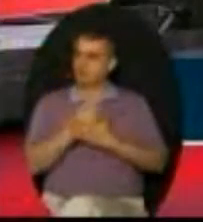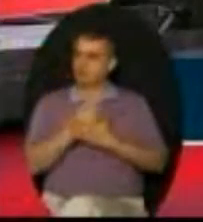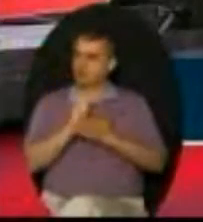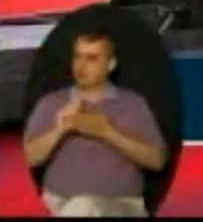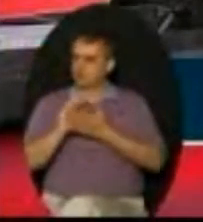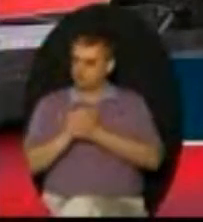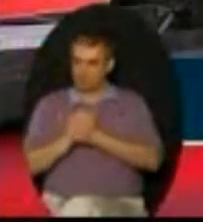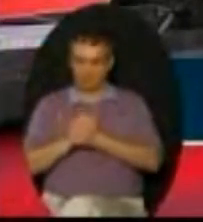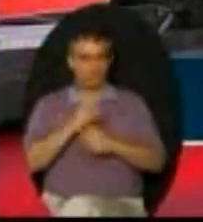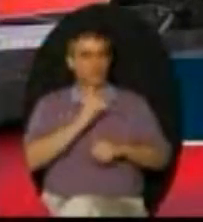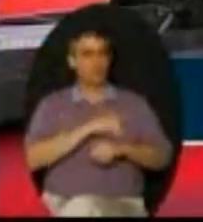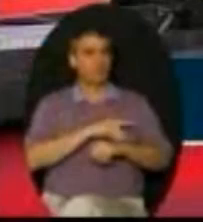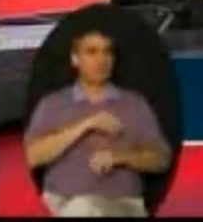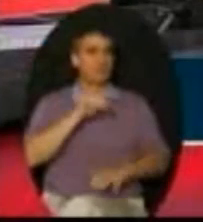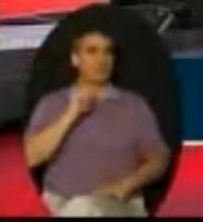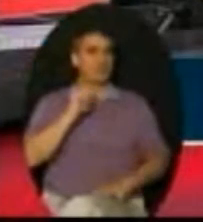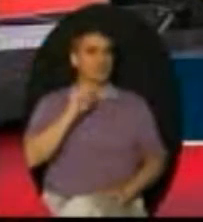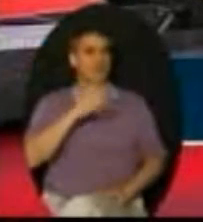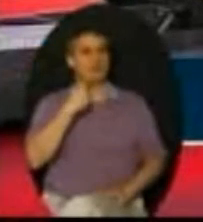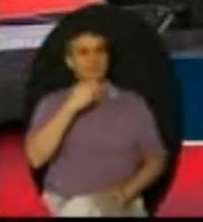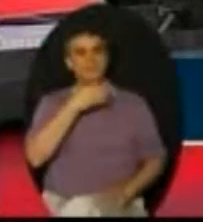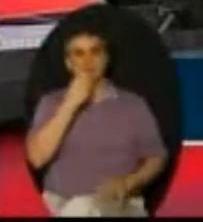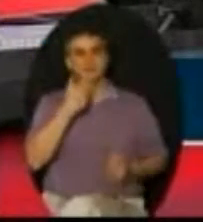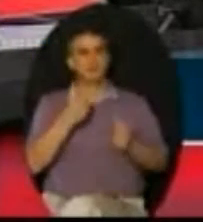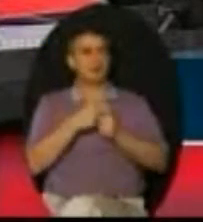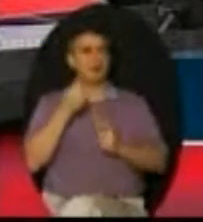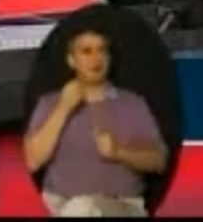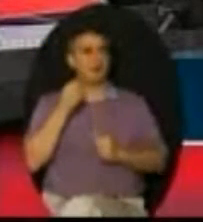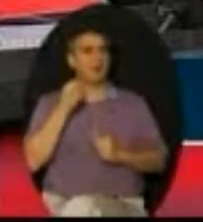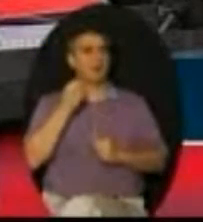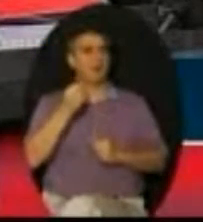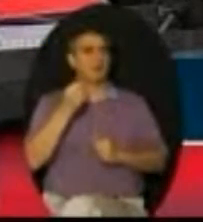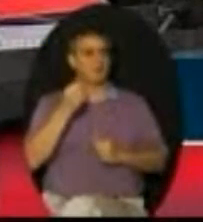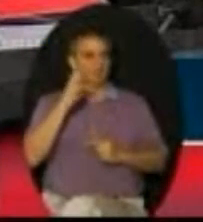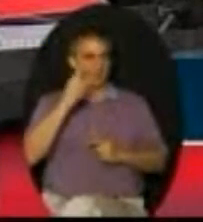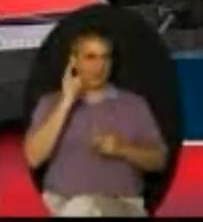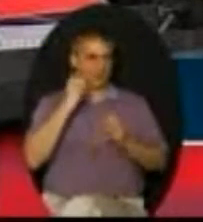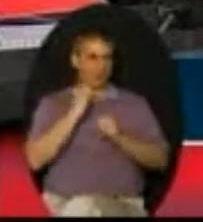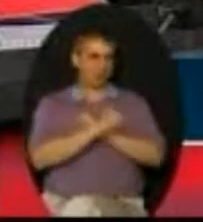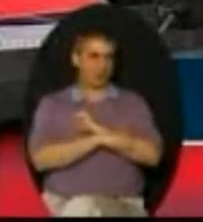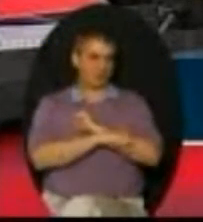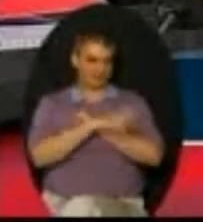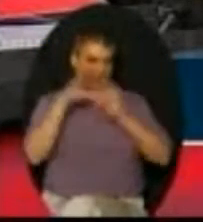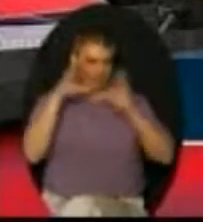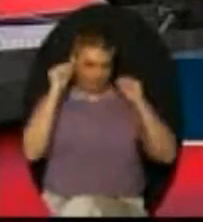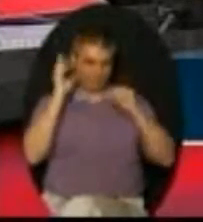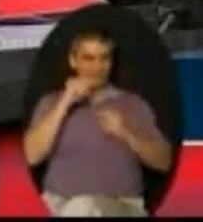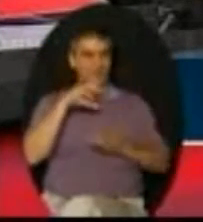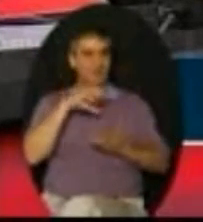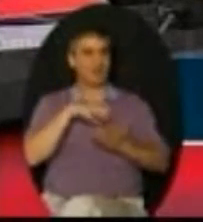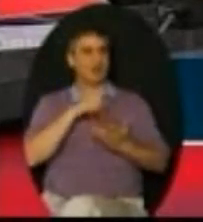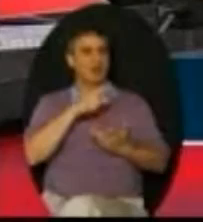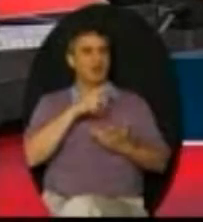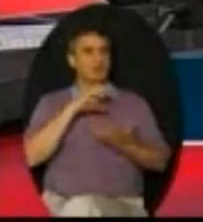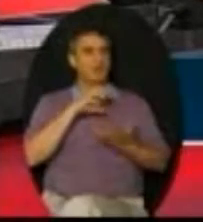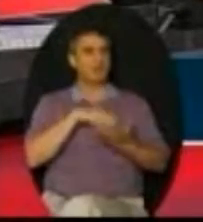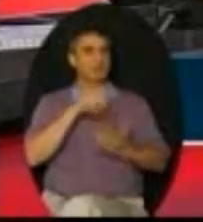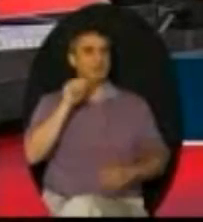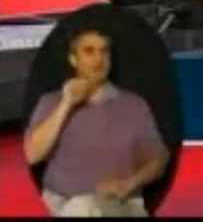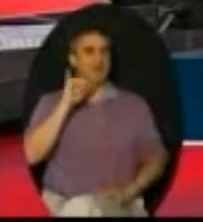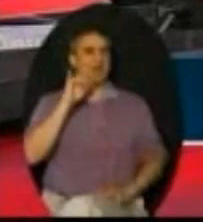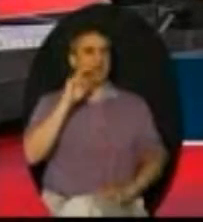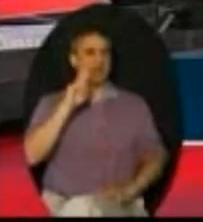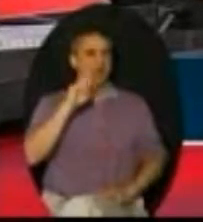שלום אורית. דוקטור אמיר שני, מרצה במחלקה למלונאות ותיירות באוניברסיטת בן גוריון, ועמית במרכז עין רן, שלום גם